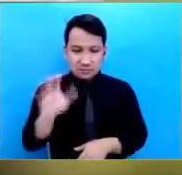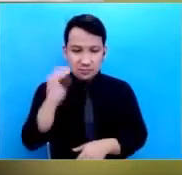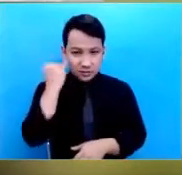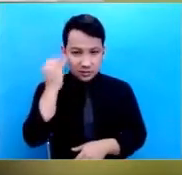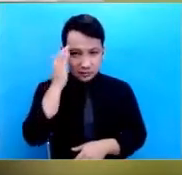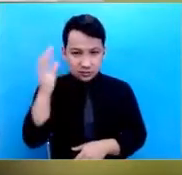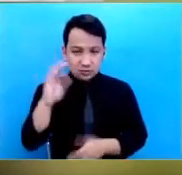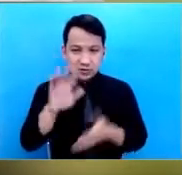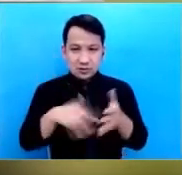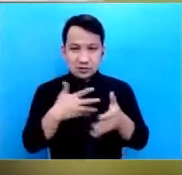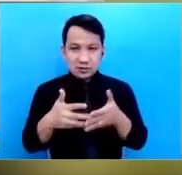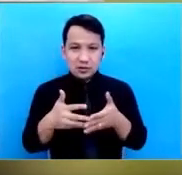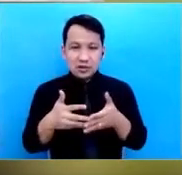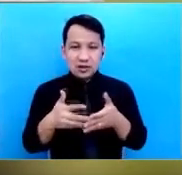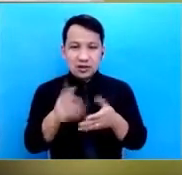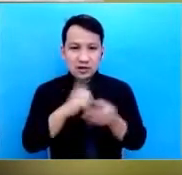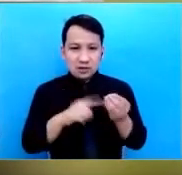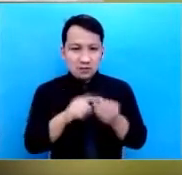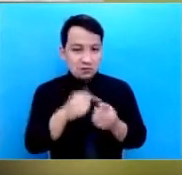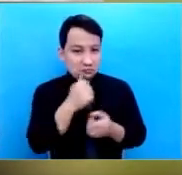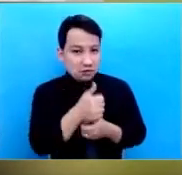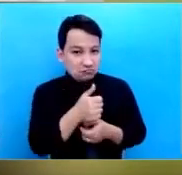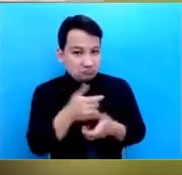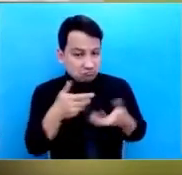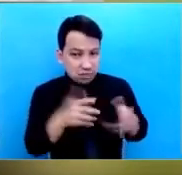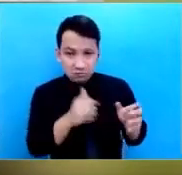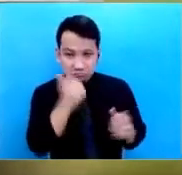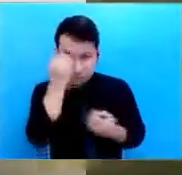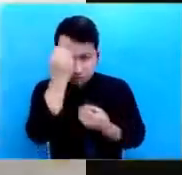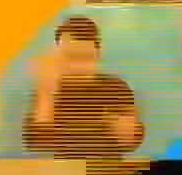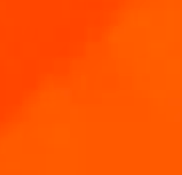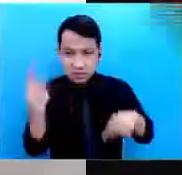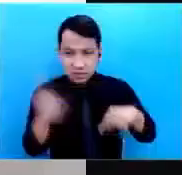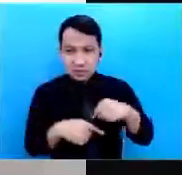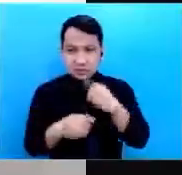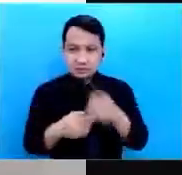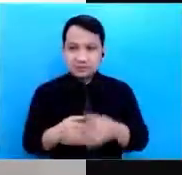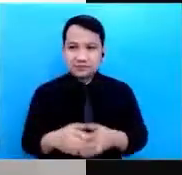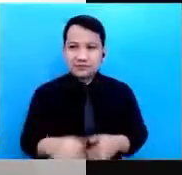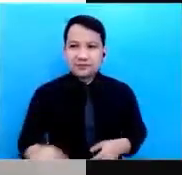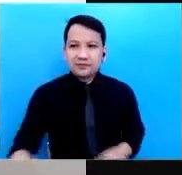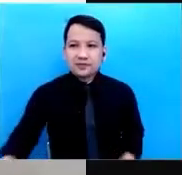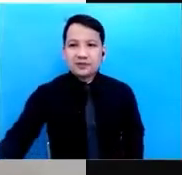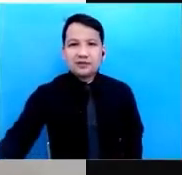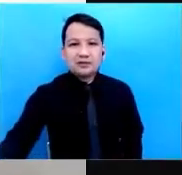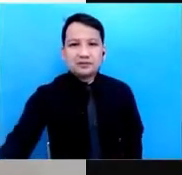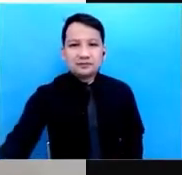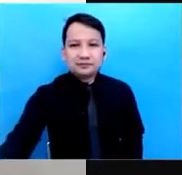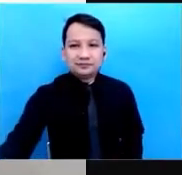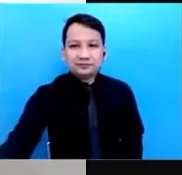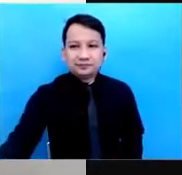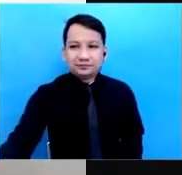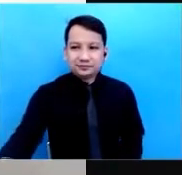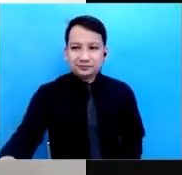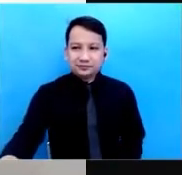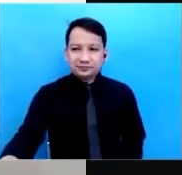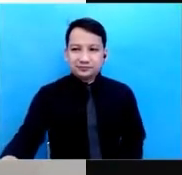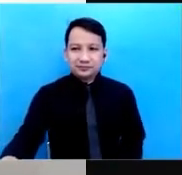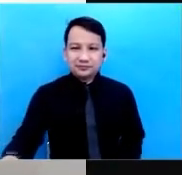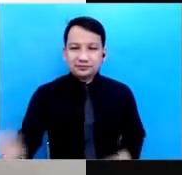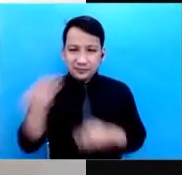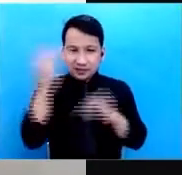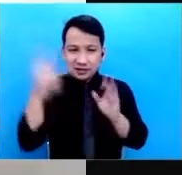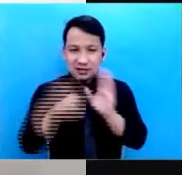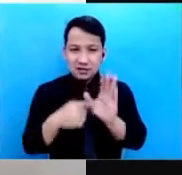JC, may nilabag nga bang patakaran si de Guzman? Yes, siyang daraw humarap ang kampo ni Kayo di sa anumang